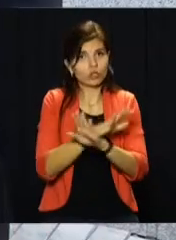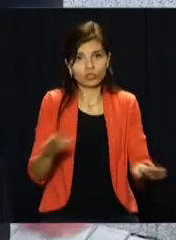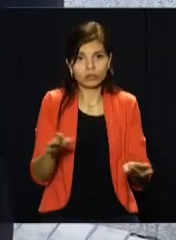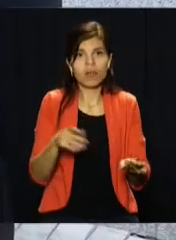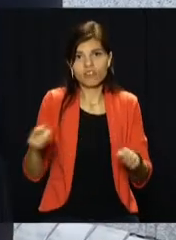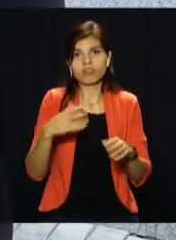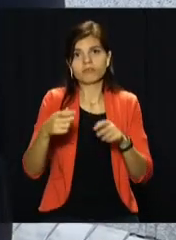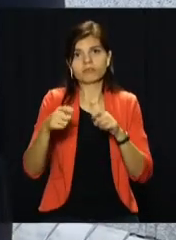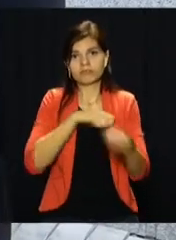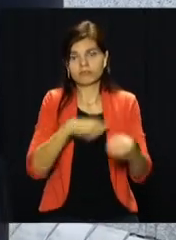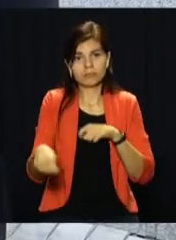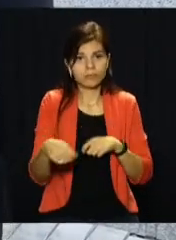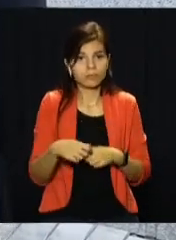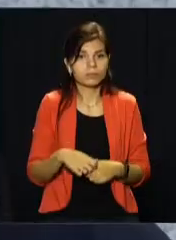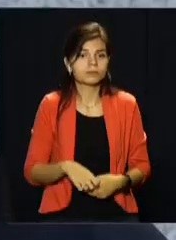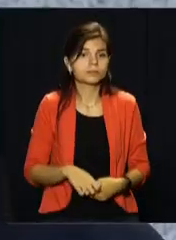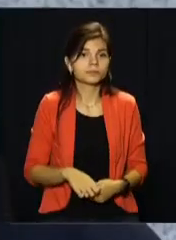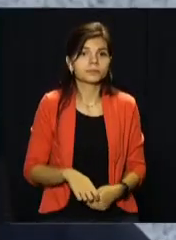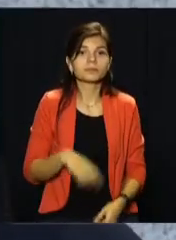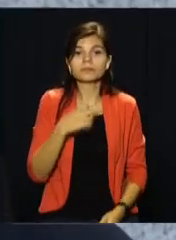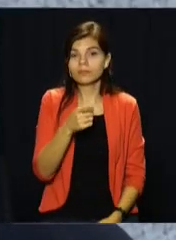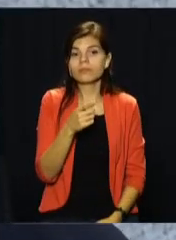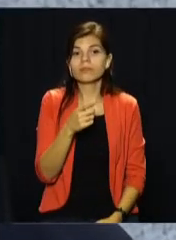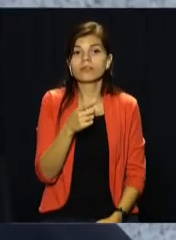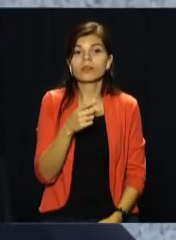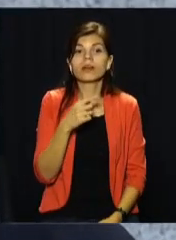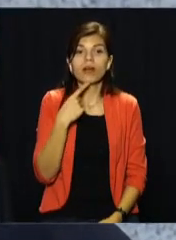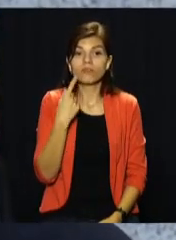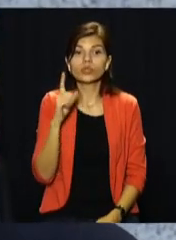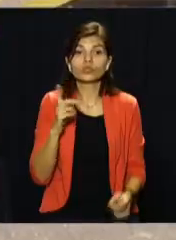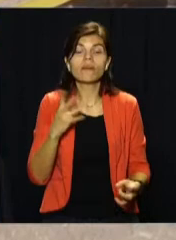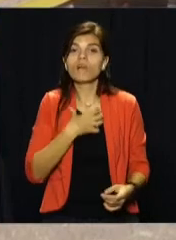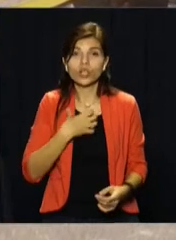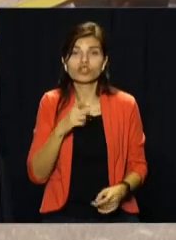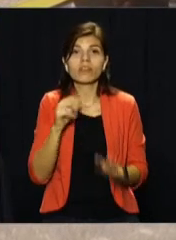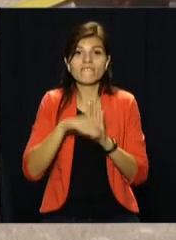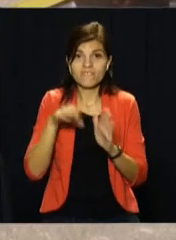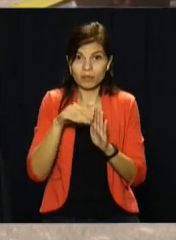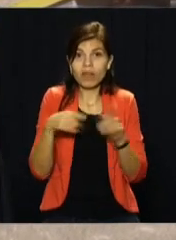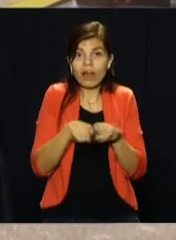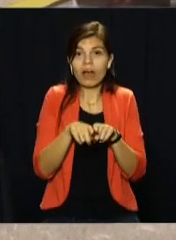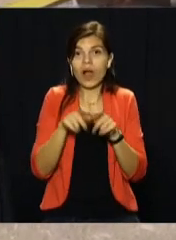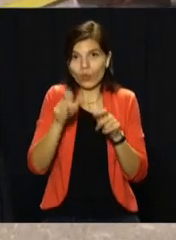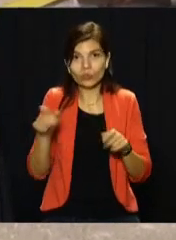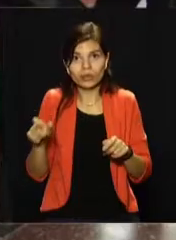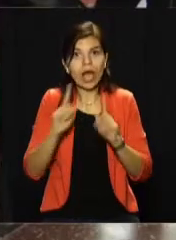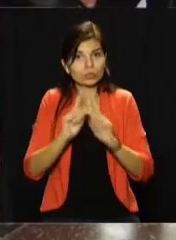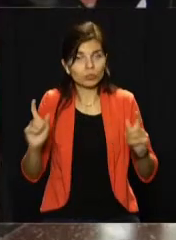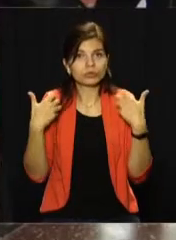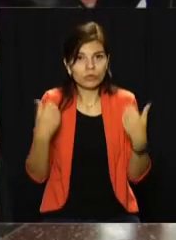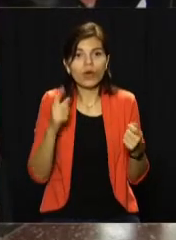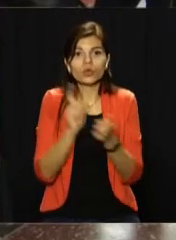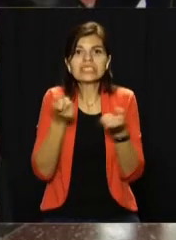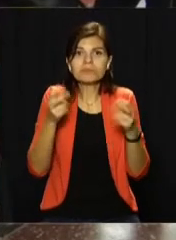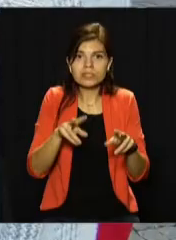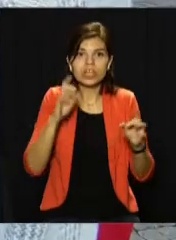ставлення, каже Олеся Лимар, можна. Треба лише, щоб на виборчих дільницях для такої категорії громадян були спеціальні трафарети або озвучка. Утім, поки